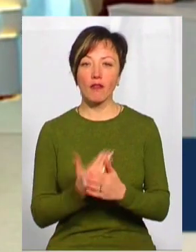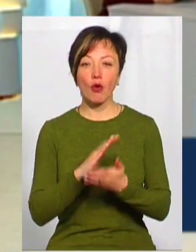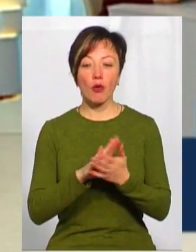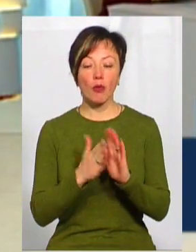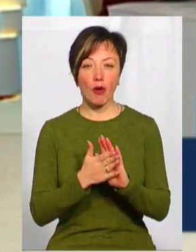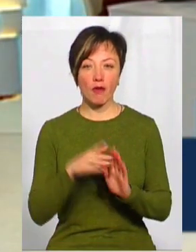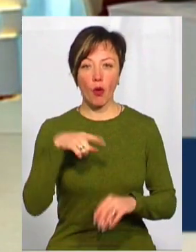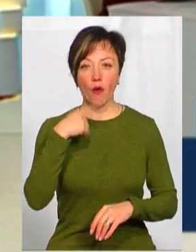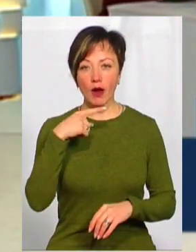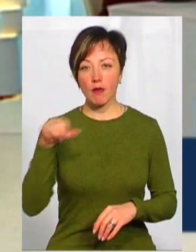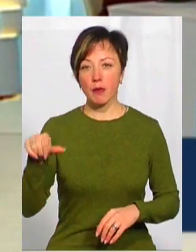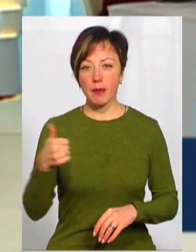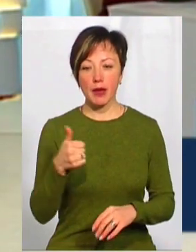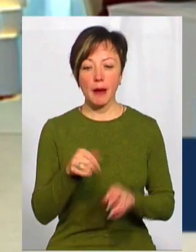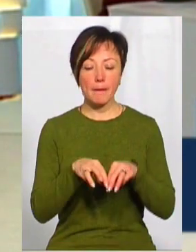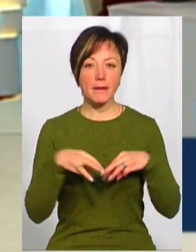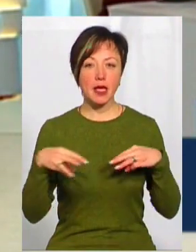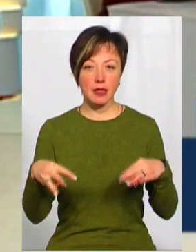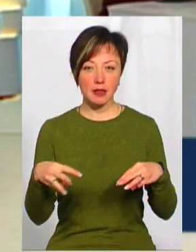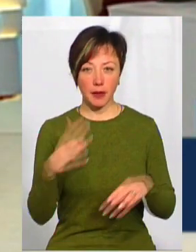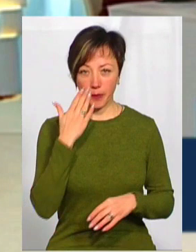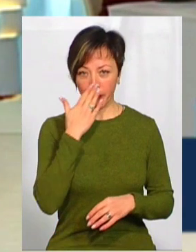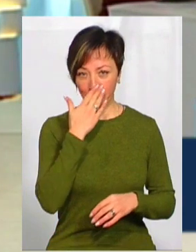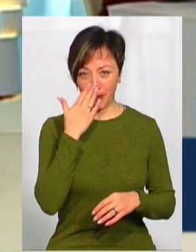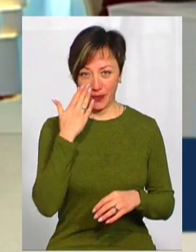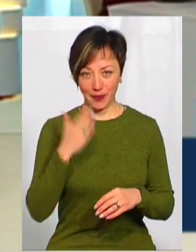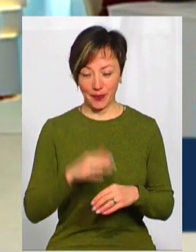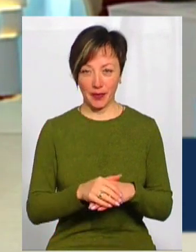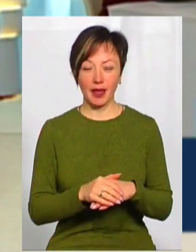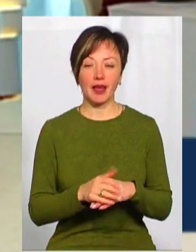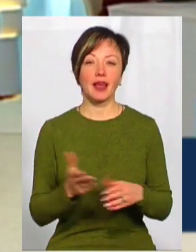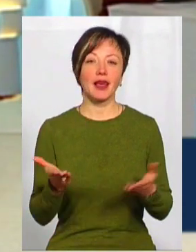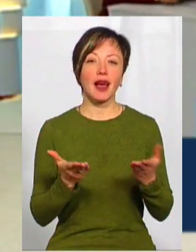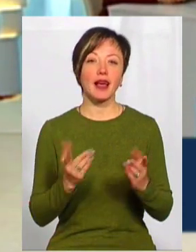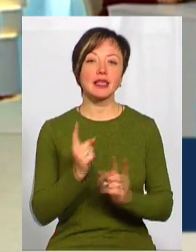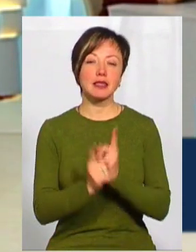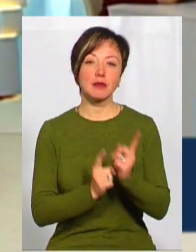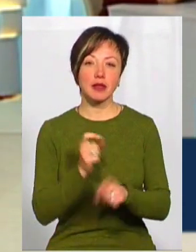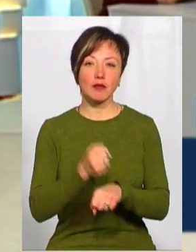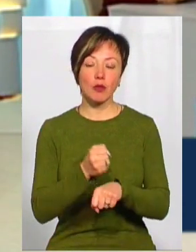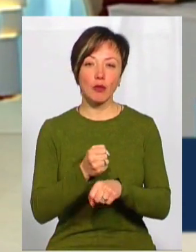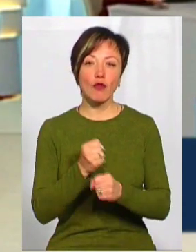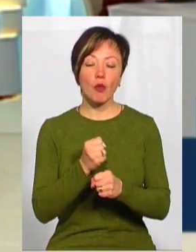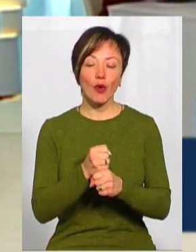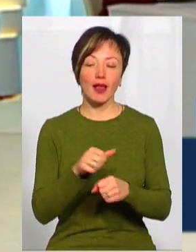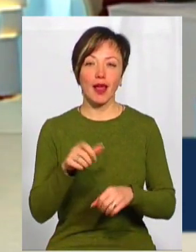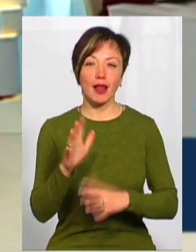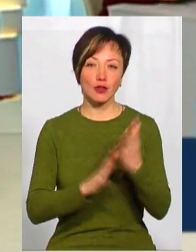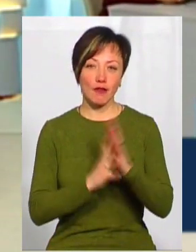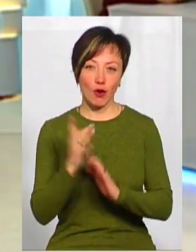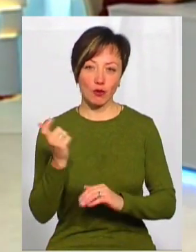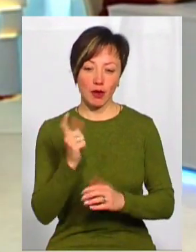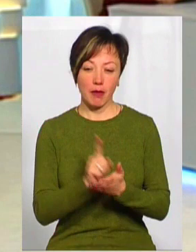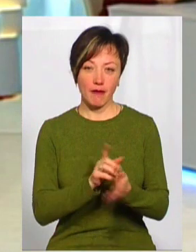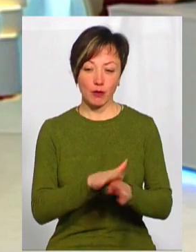говорив прем'єр-міністр, які зміни у роботі лісових господарств мають відбутися найближчим часом